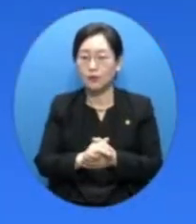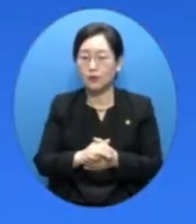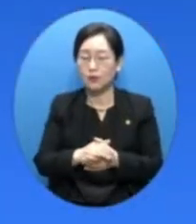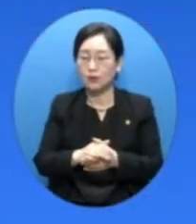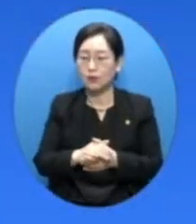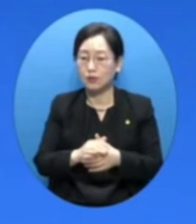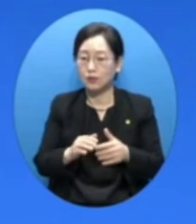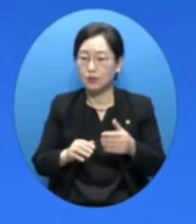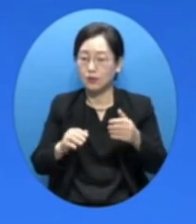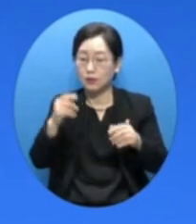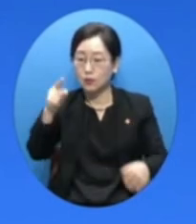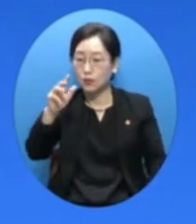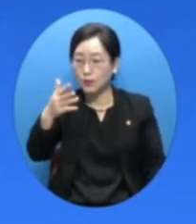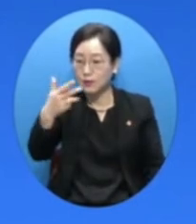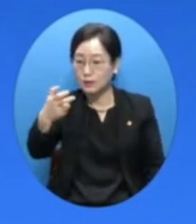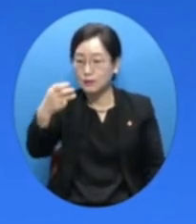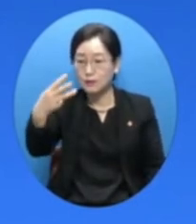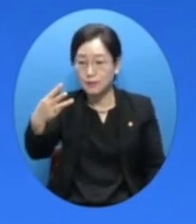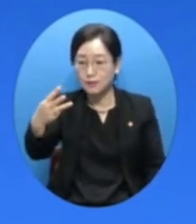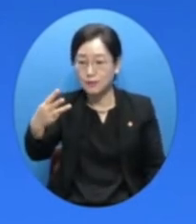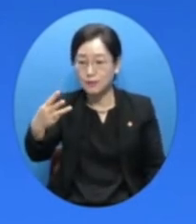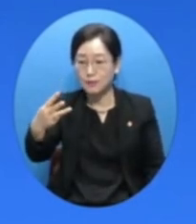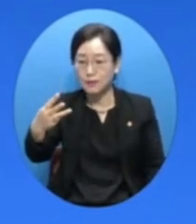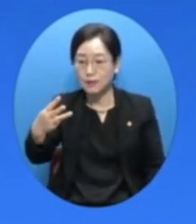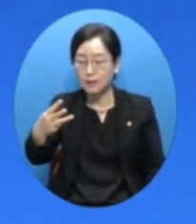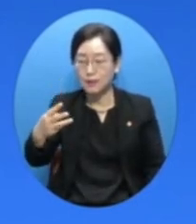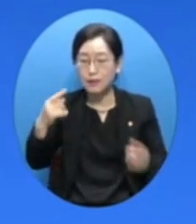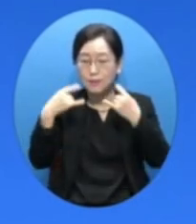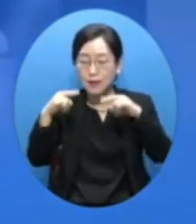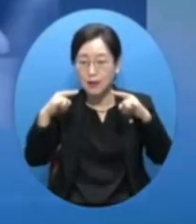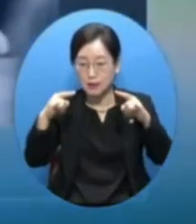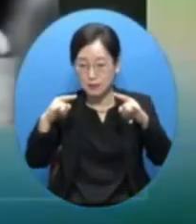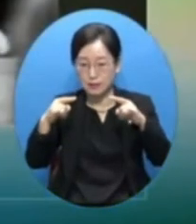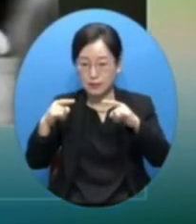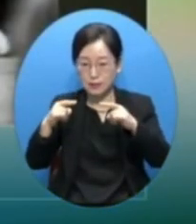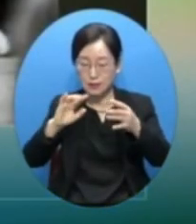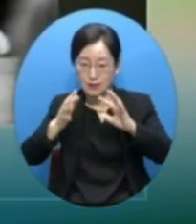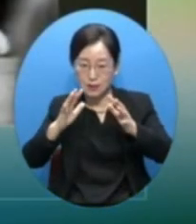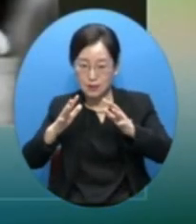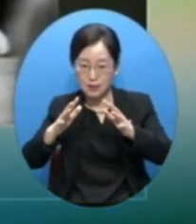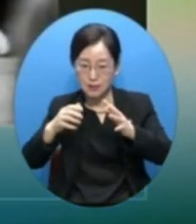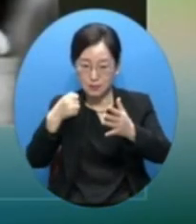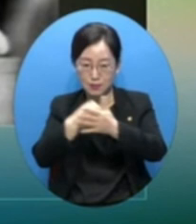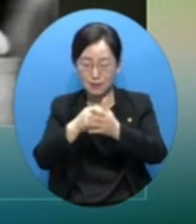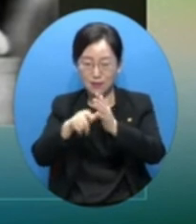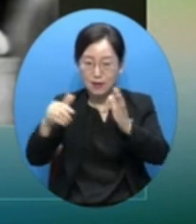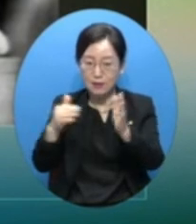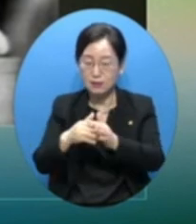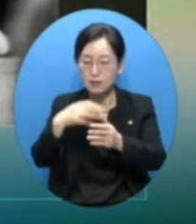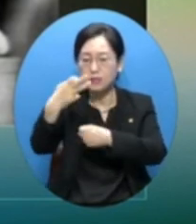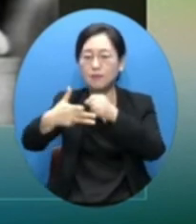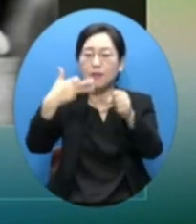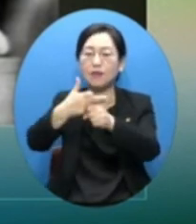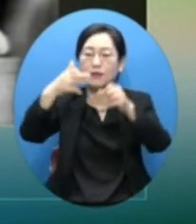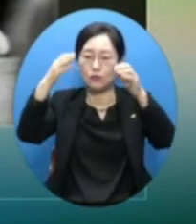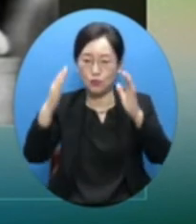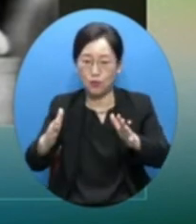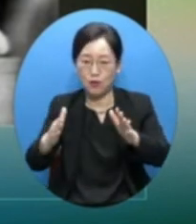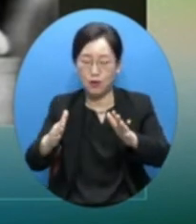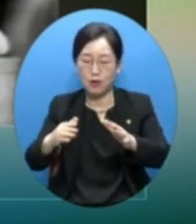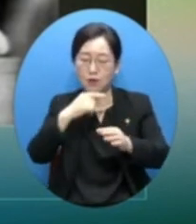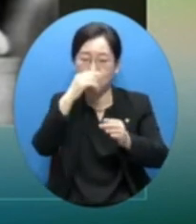55년 11월 1일부터 1973년 파리 평화협정 맺을 때까지 무려 18년 동안 이